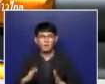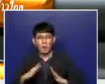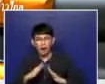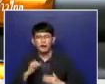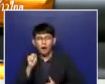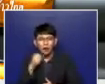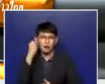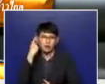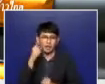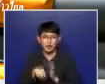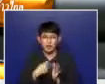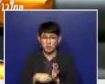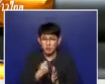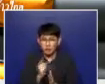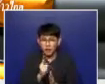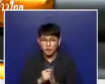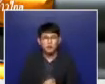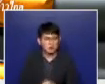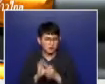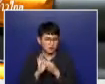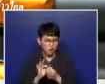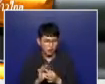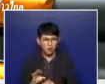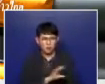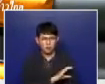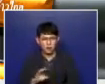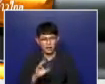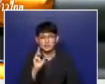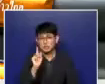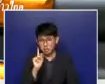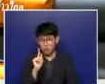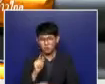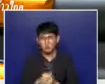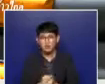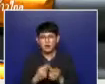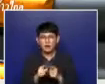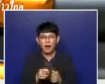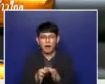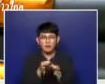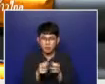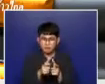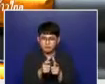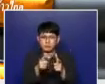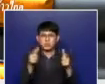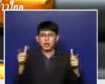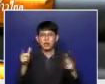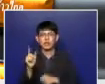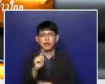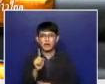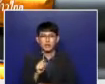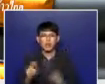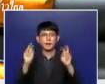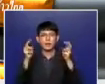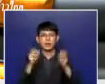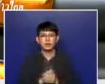อนุพงษ์อธิบายเมื่อสักครู่นี้สายสีน้ำเงินทำไมถูกกว่าสายสีเขียวเาก็เลยบอกเนี่ยสีเขียวมันยาวกว่าสายสีน้ำเงินมันสั้นกว่าสายสีเขียวรัดอุด